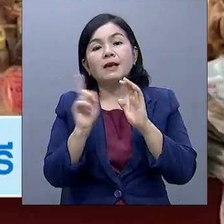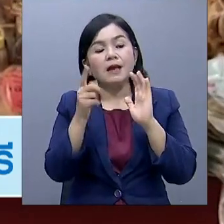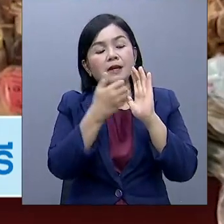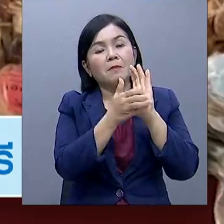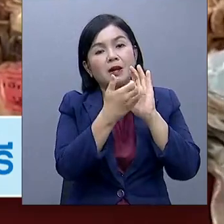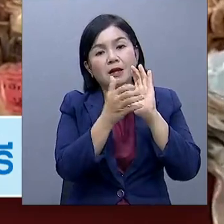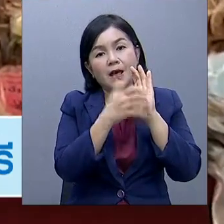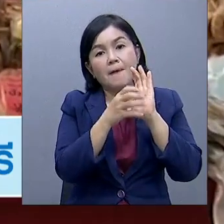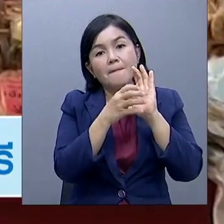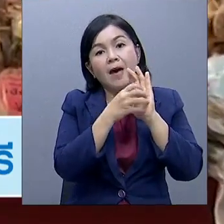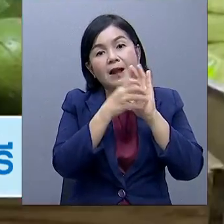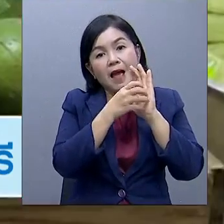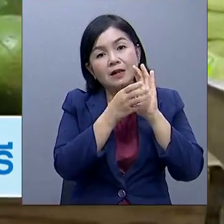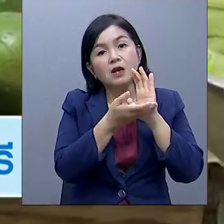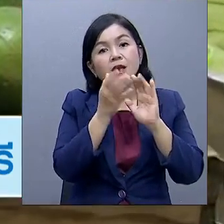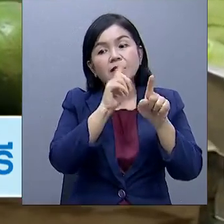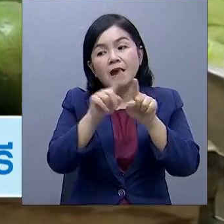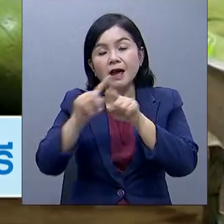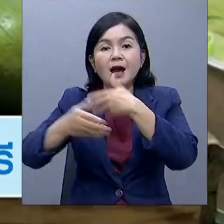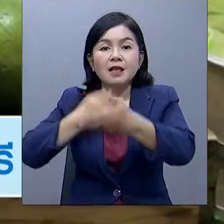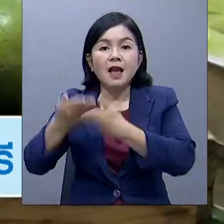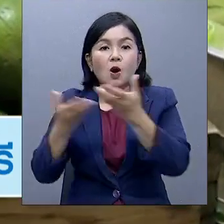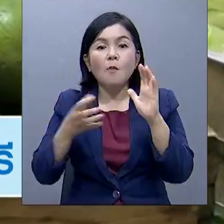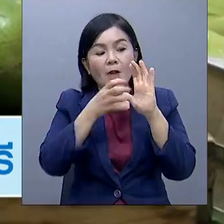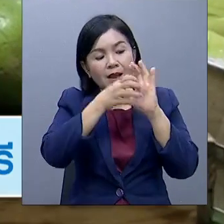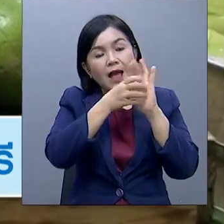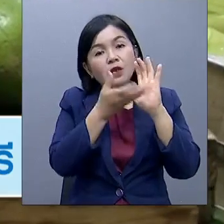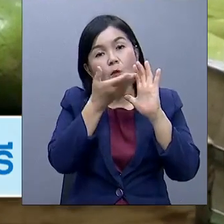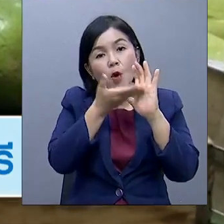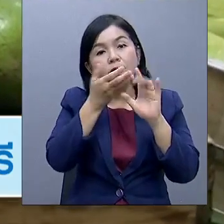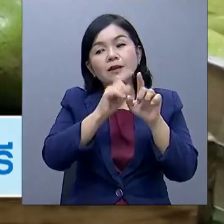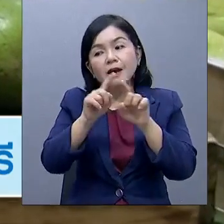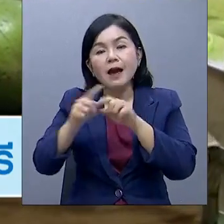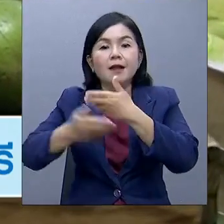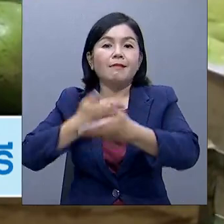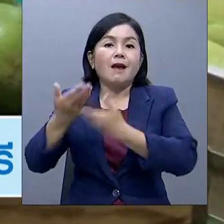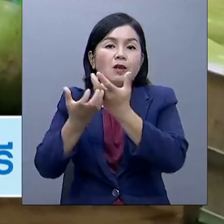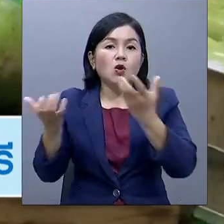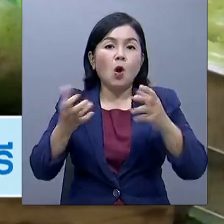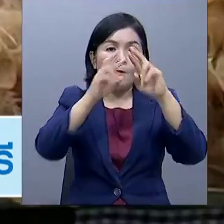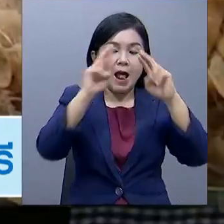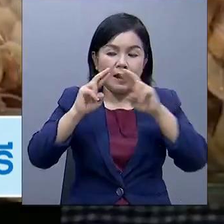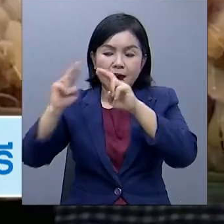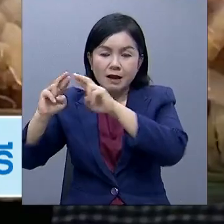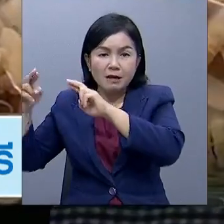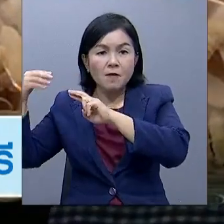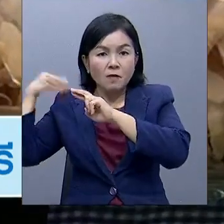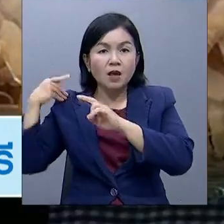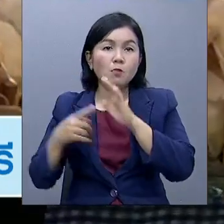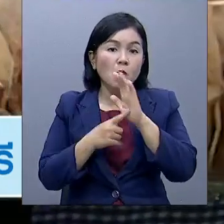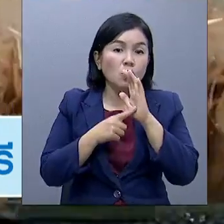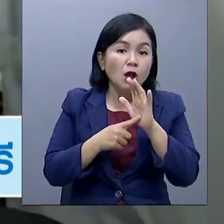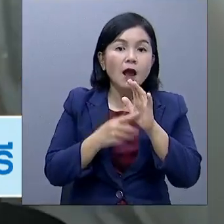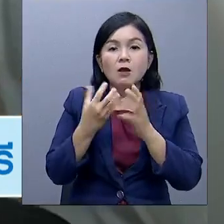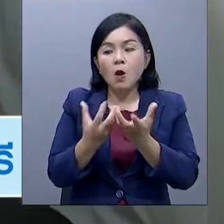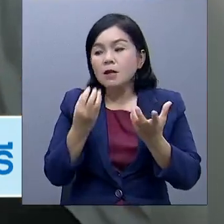วมแล้วกว่า200บูธกิจกรรมเจรจาจับคู่ธุรกิจจัดนิทรรศการสาธิตแปรรูปผลิตภัณฑ์และสาธิตปรุงอาหาร